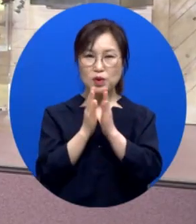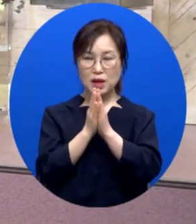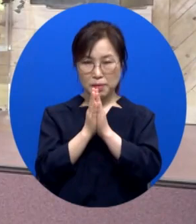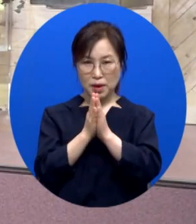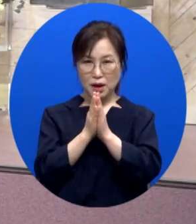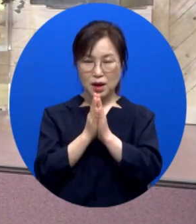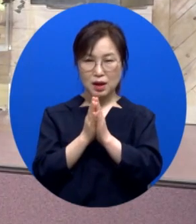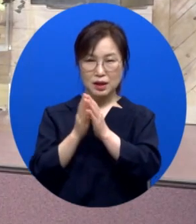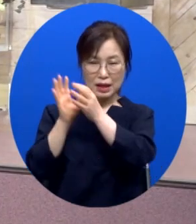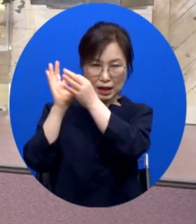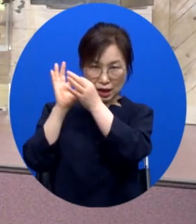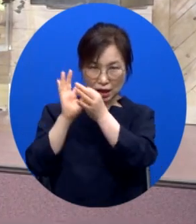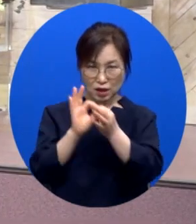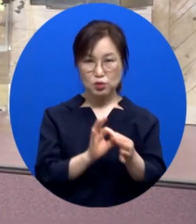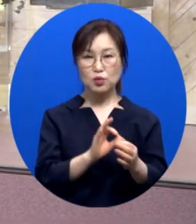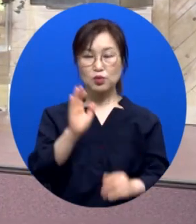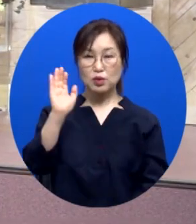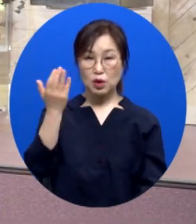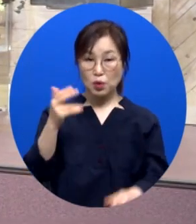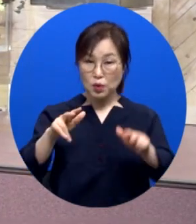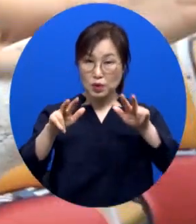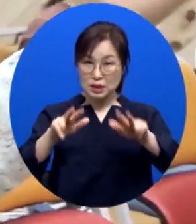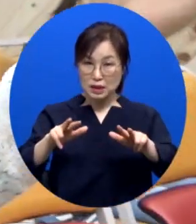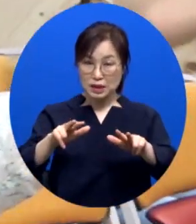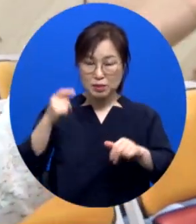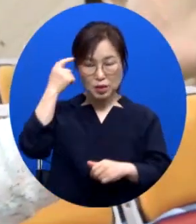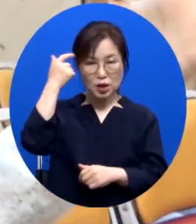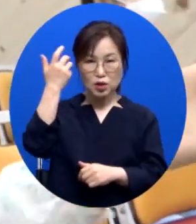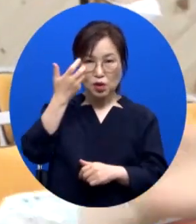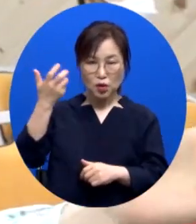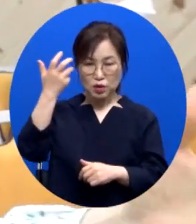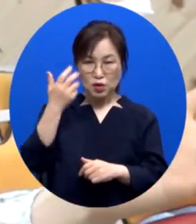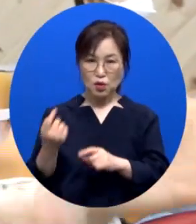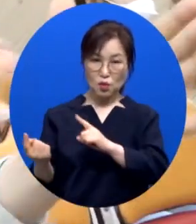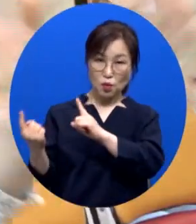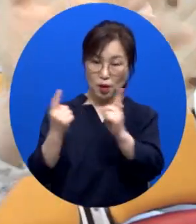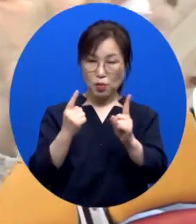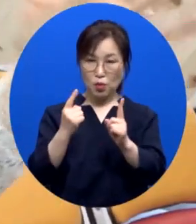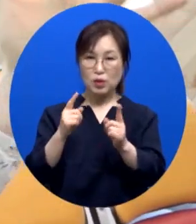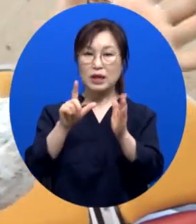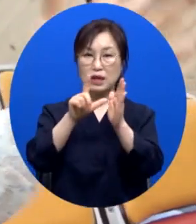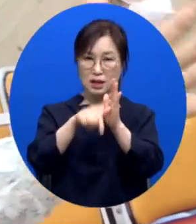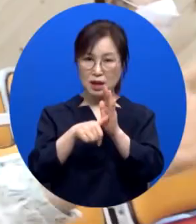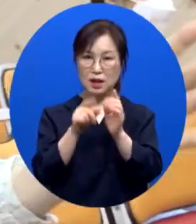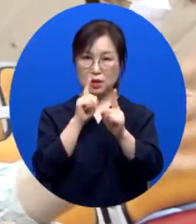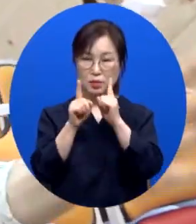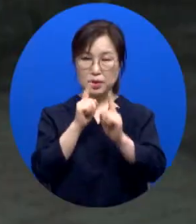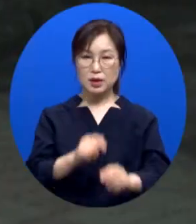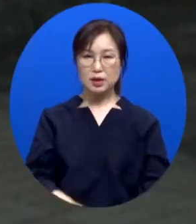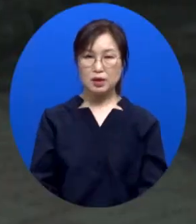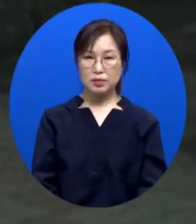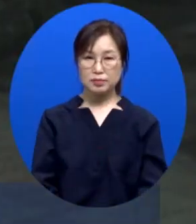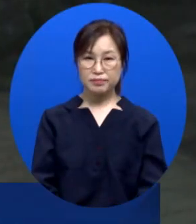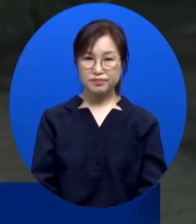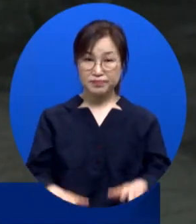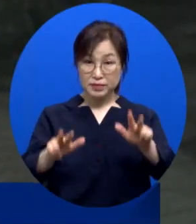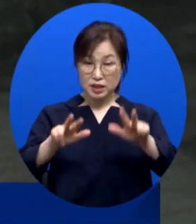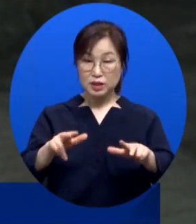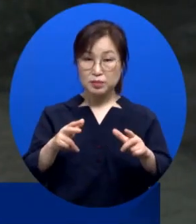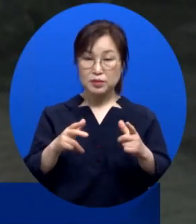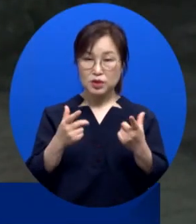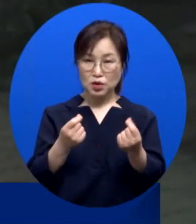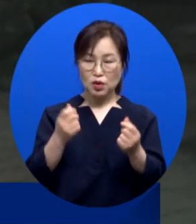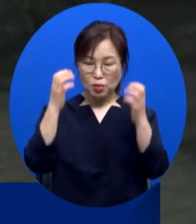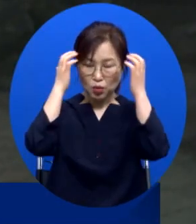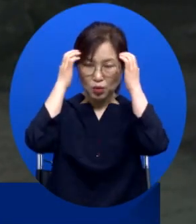삶을 이어가고 있다며 지금이 바로 영적 도약을 준비하기 위한 적기라고 강조합니다. 지금처럼 어두운 고난의